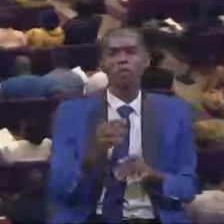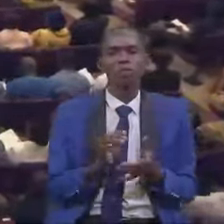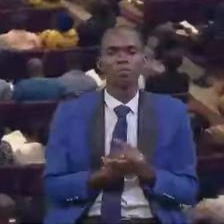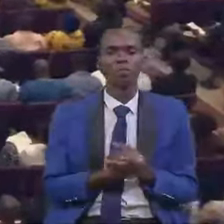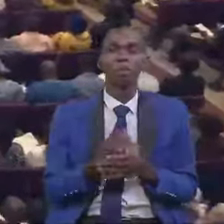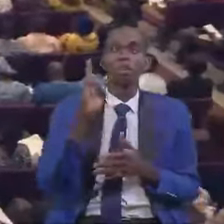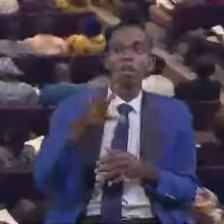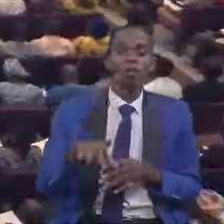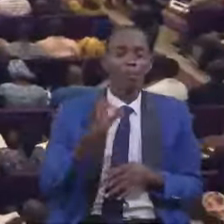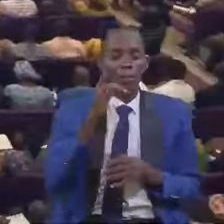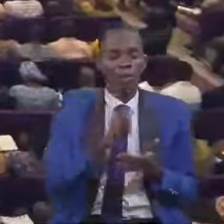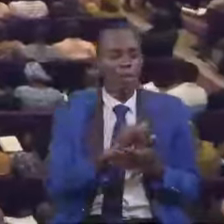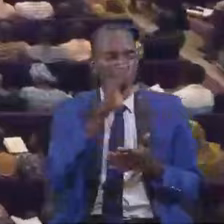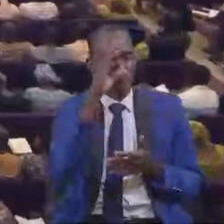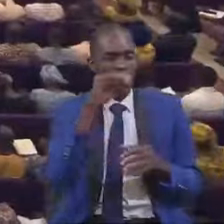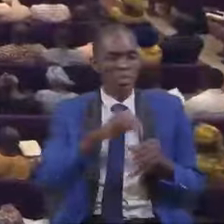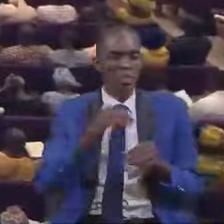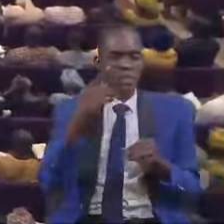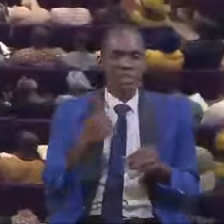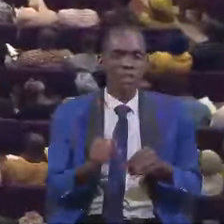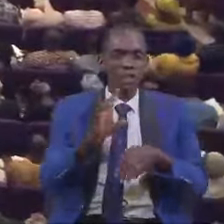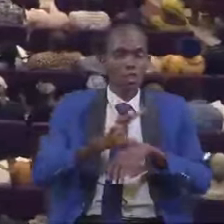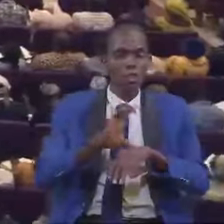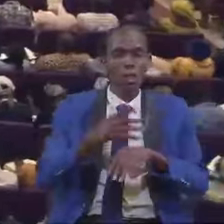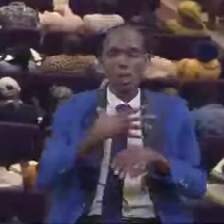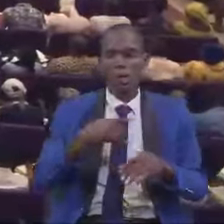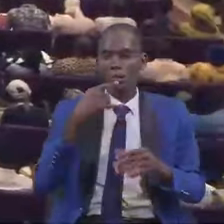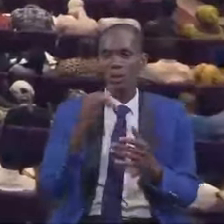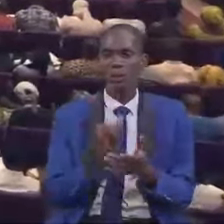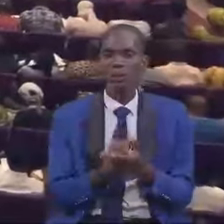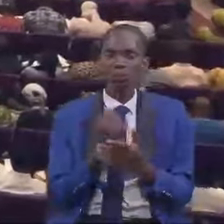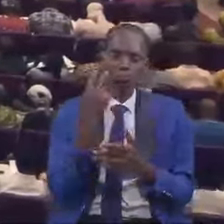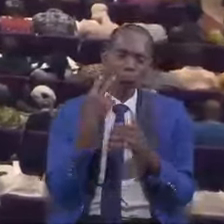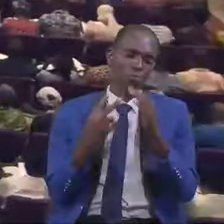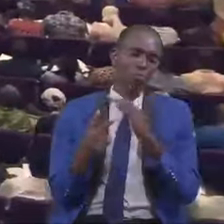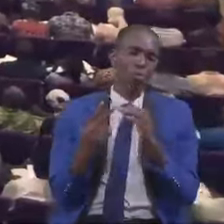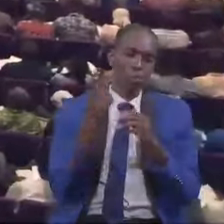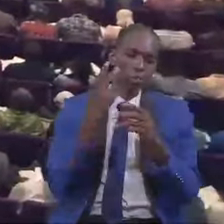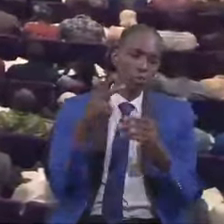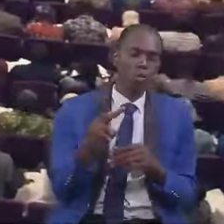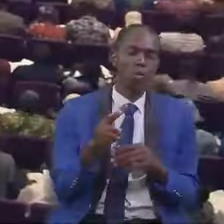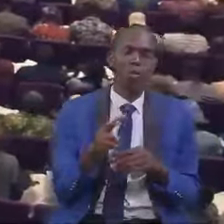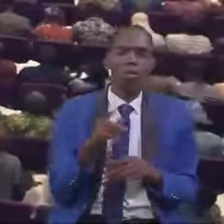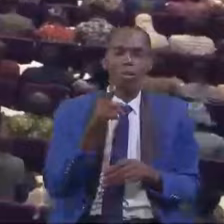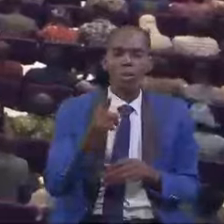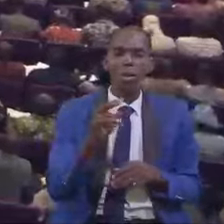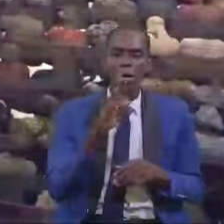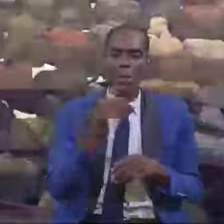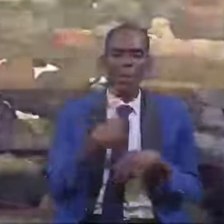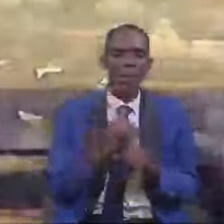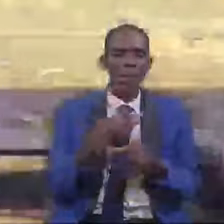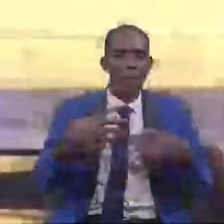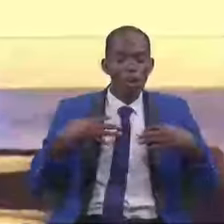temple et lui dit, voici, tu as été guéri. Si Jésus a dit ainsi, c'est